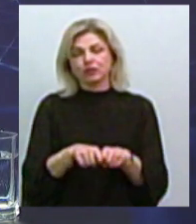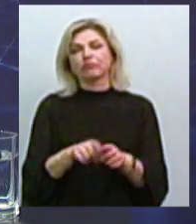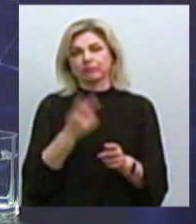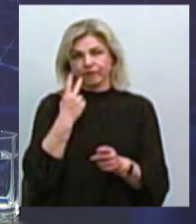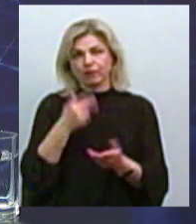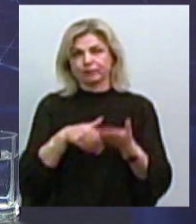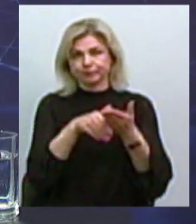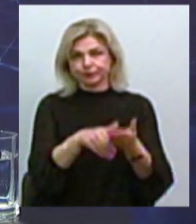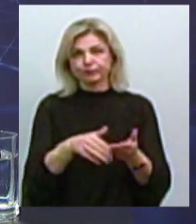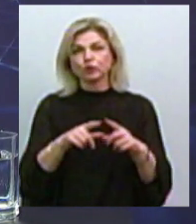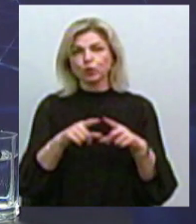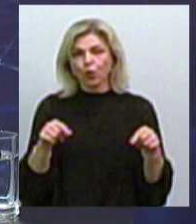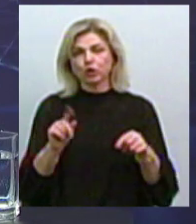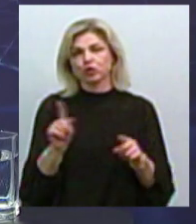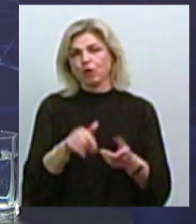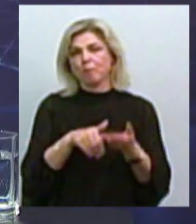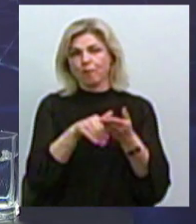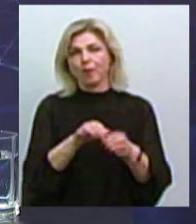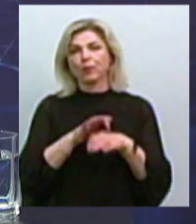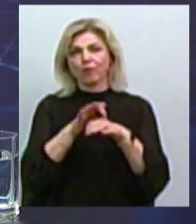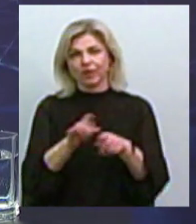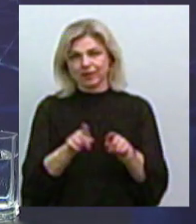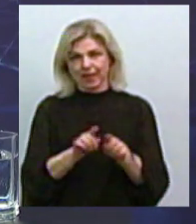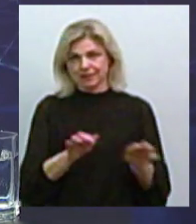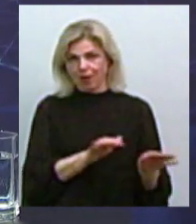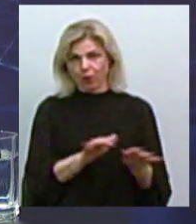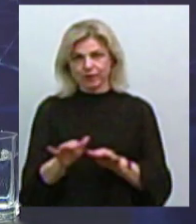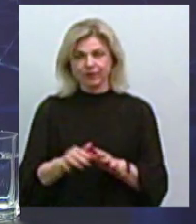зустріч нашим школам, щоб допомогти проведенні даних заходів.